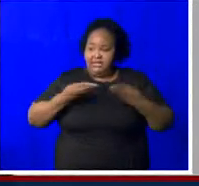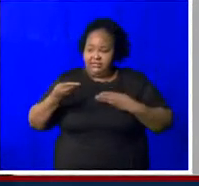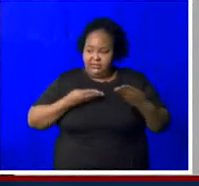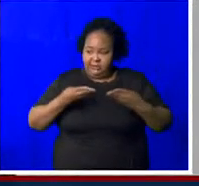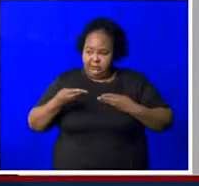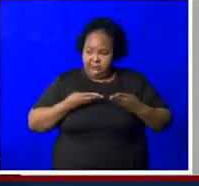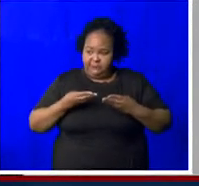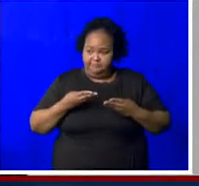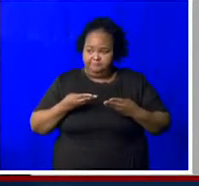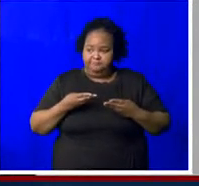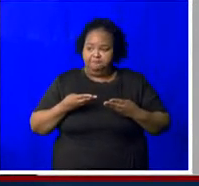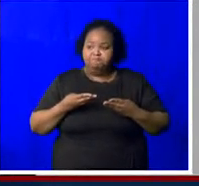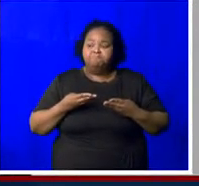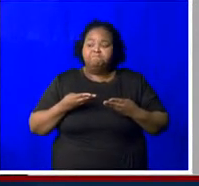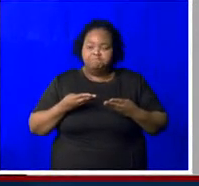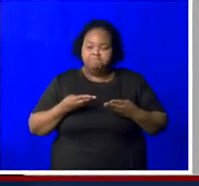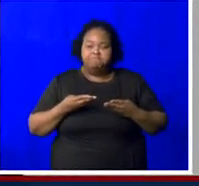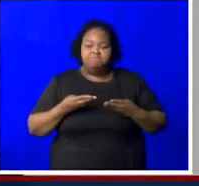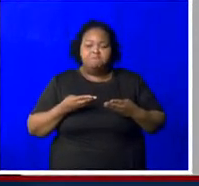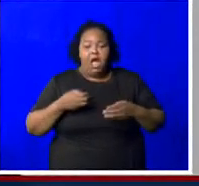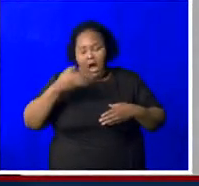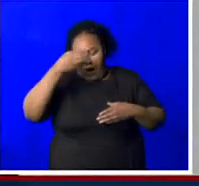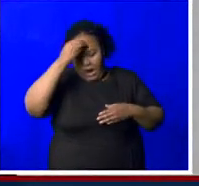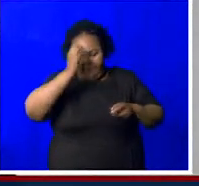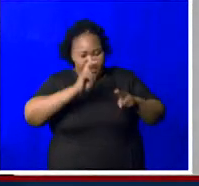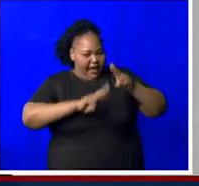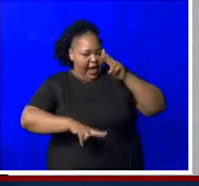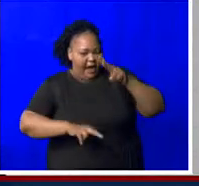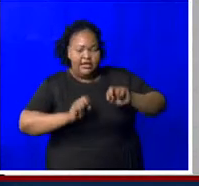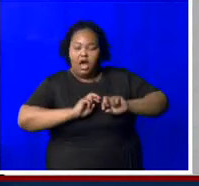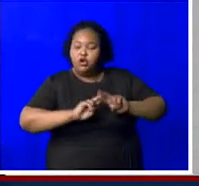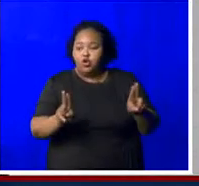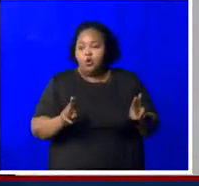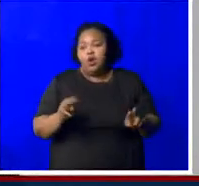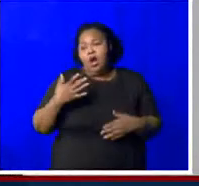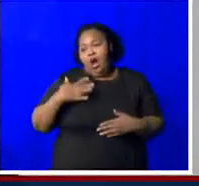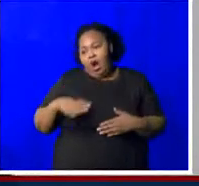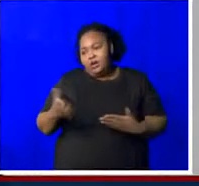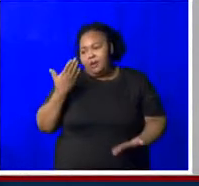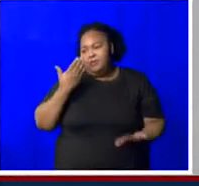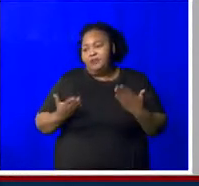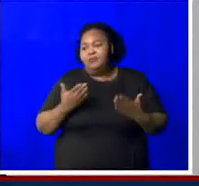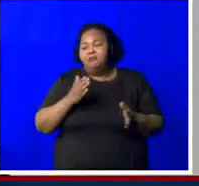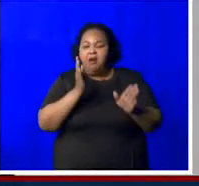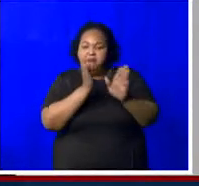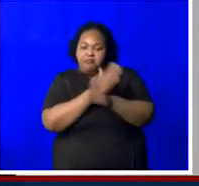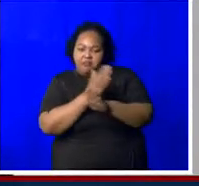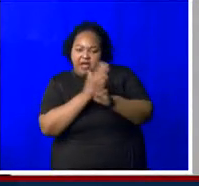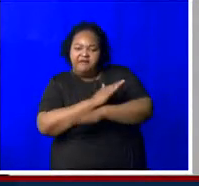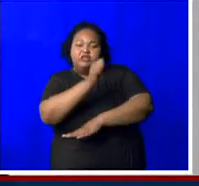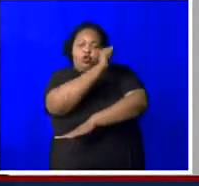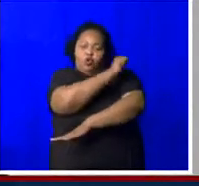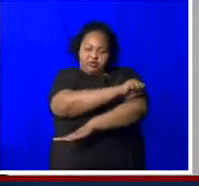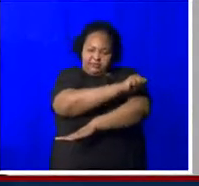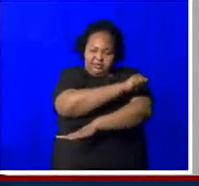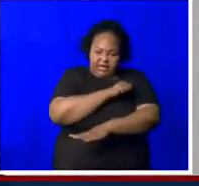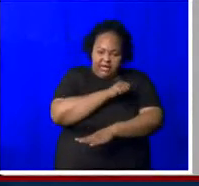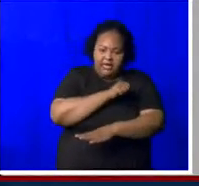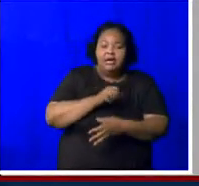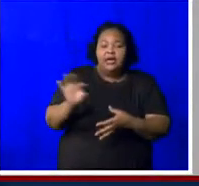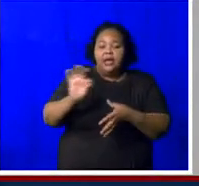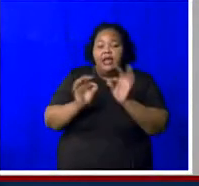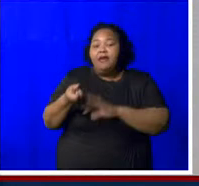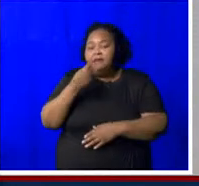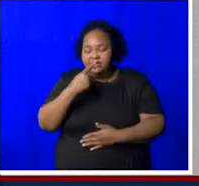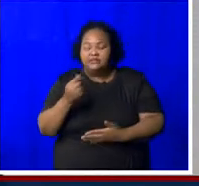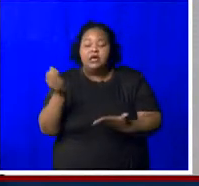letingesiko phasi kwahulumende letinye leti ukhanza ukuthi tisethi ibhedlela leti private letinyo